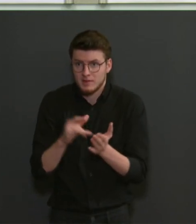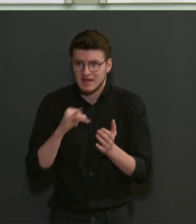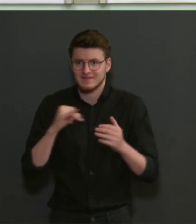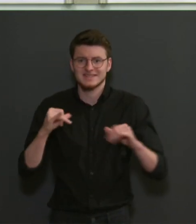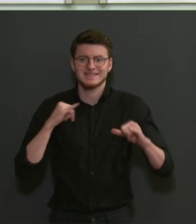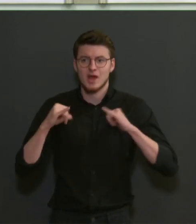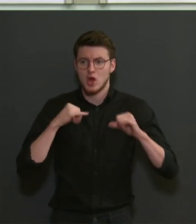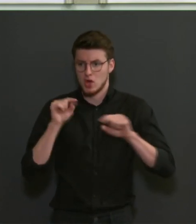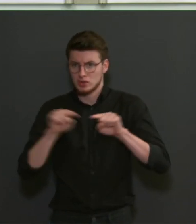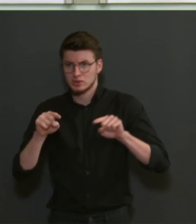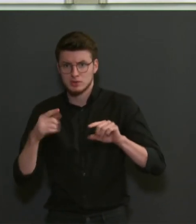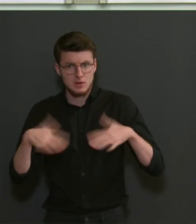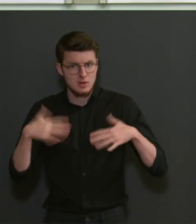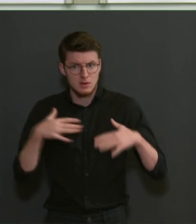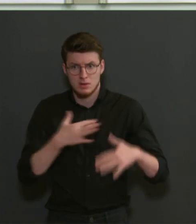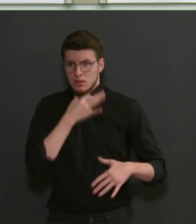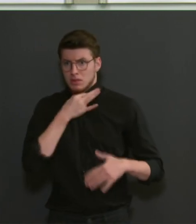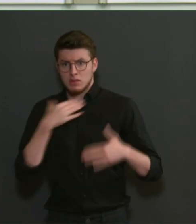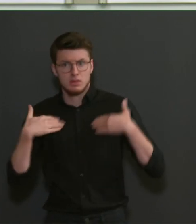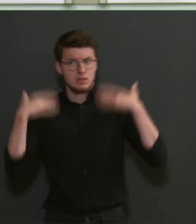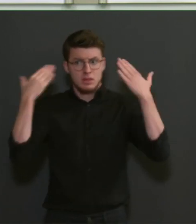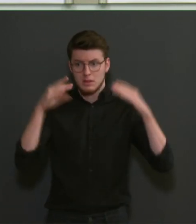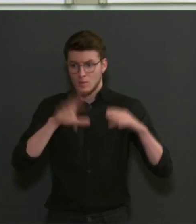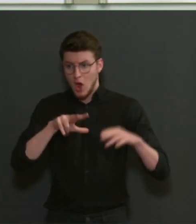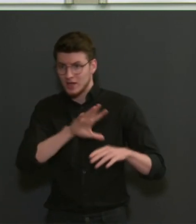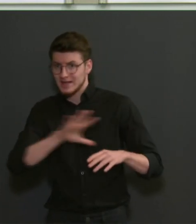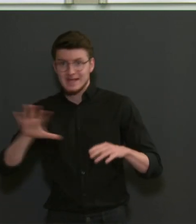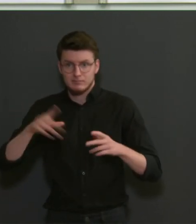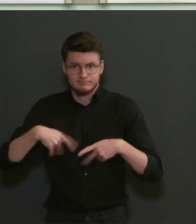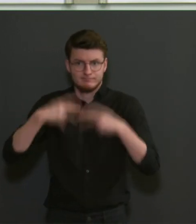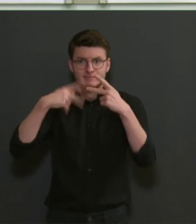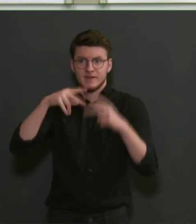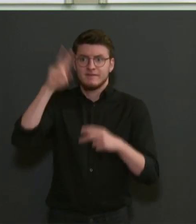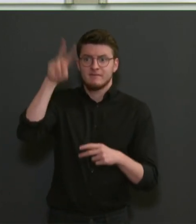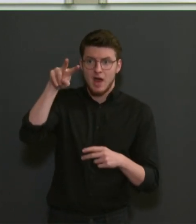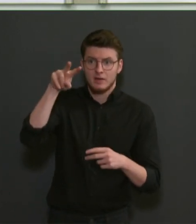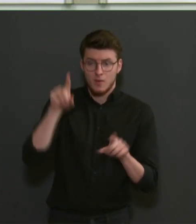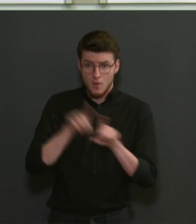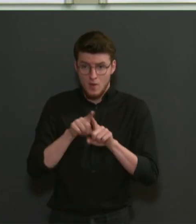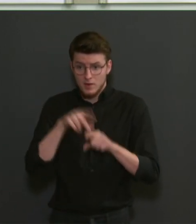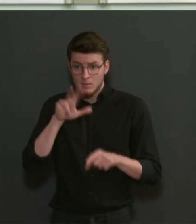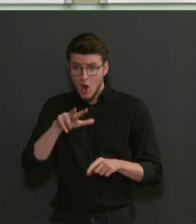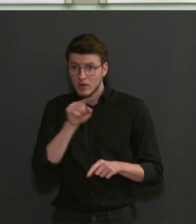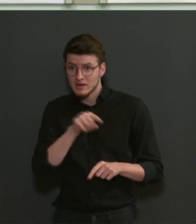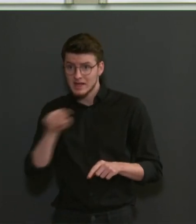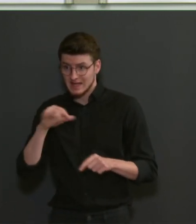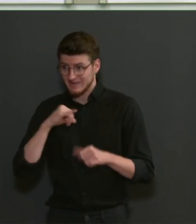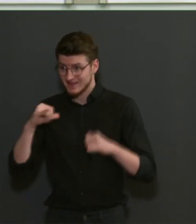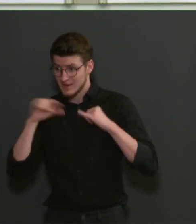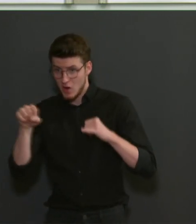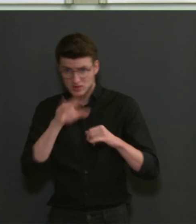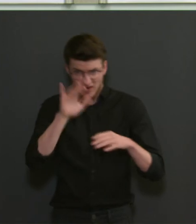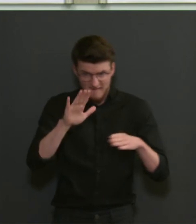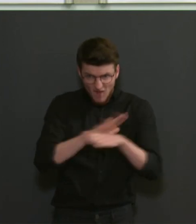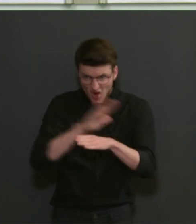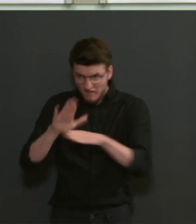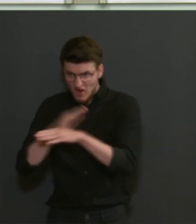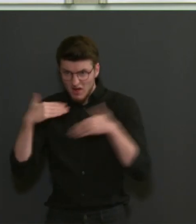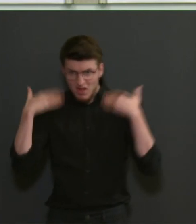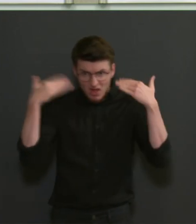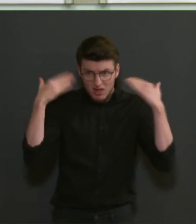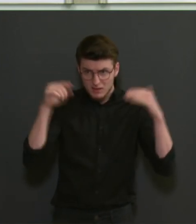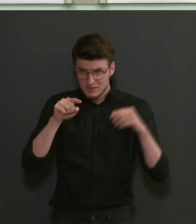in Brussel en Wallonië bijna een verzadiging van de capaciteit in de ziekenhuizen, met vele transfers van patiënten